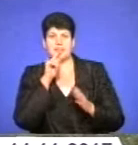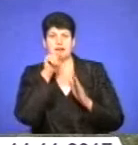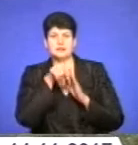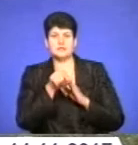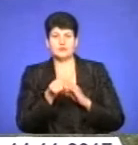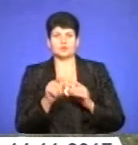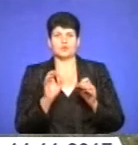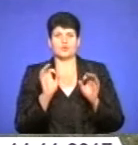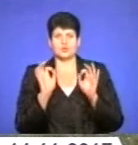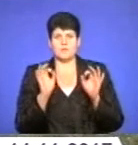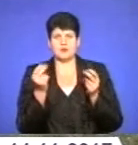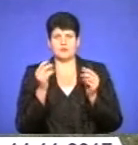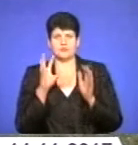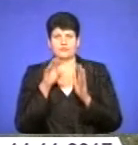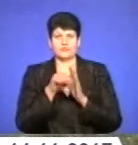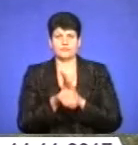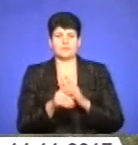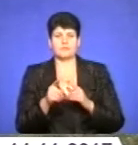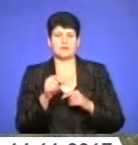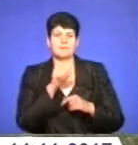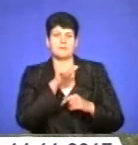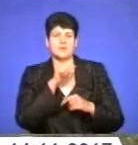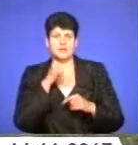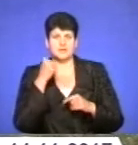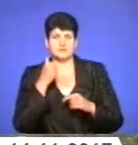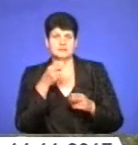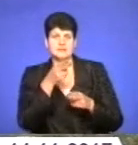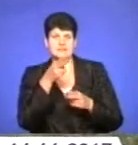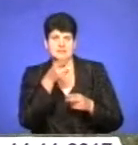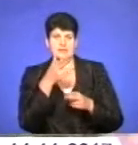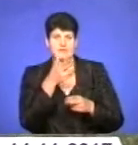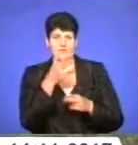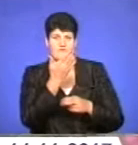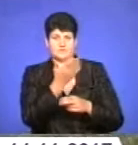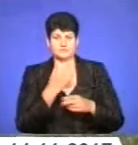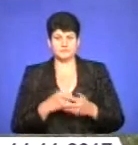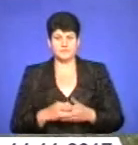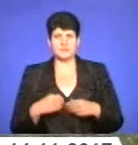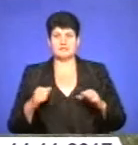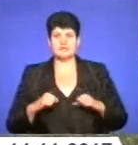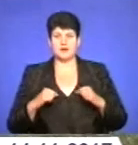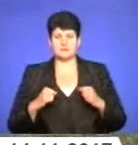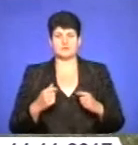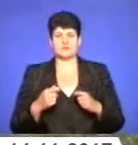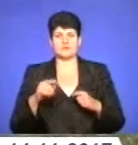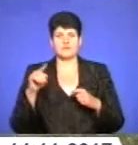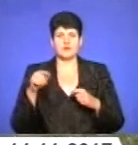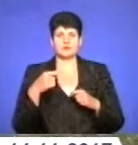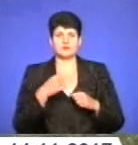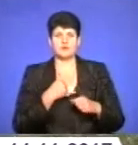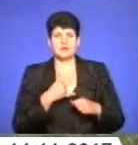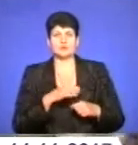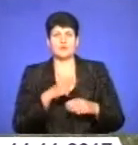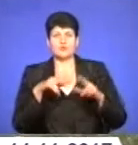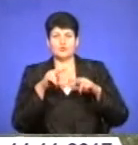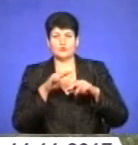нормальні бабки вложені. Каже, ми переріжемо вам горла і застрілимо. Нам двом це сказали. Таким чином ми стараємося вимагати, щоб нас тут будови не було, тому